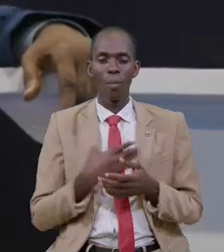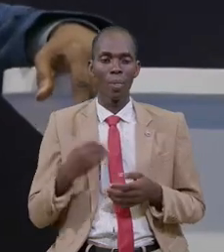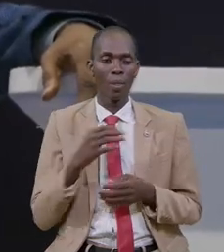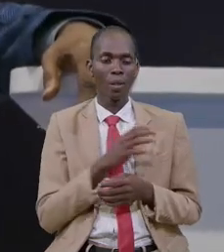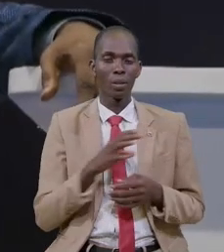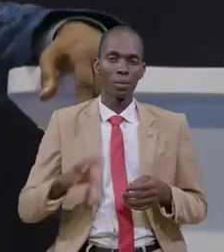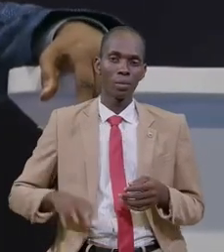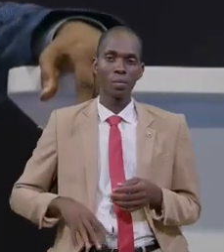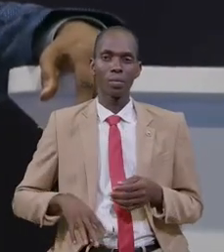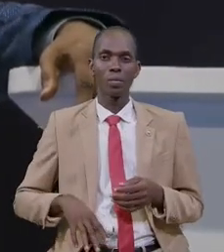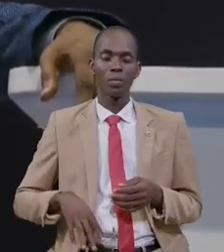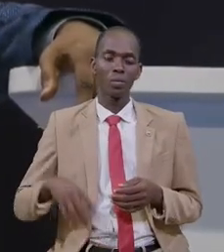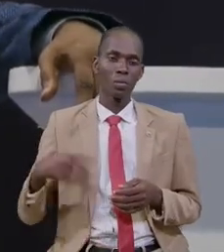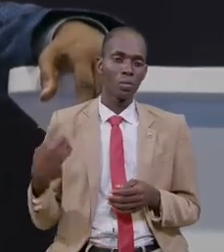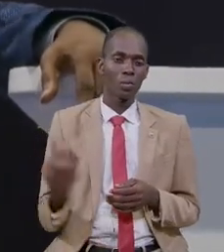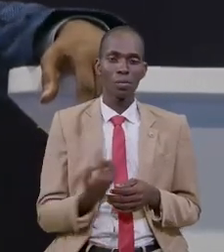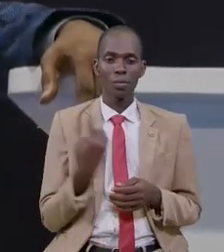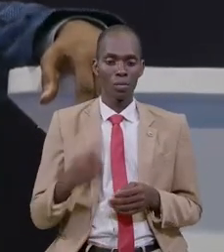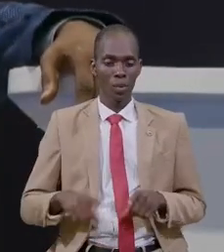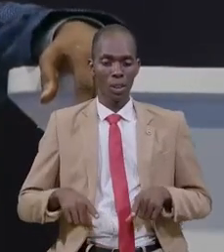Et Christ est toujours vivant,